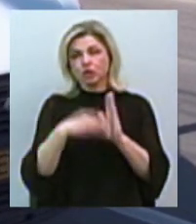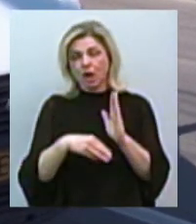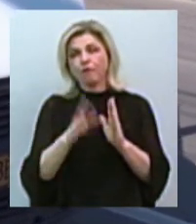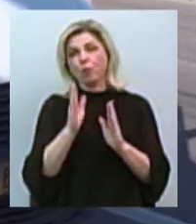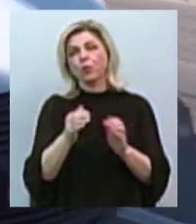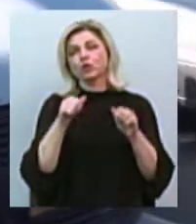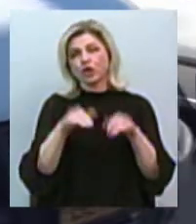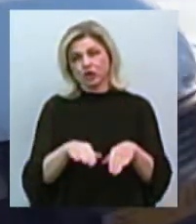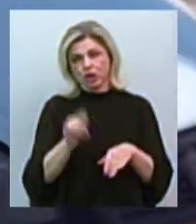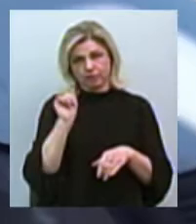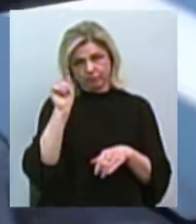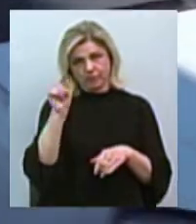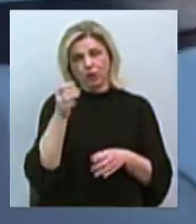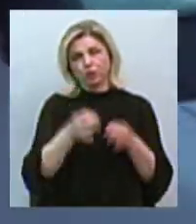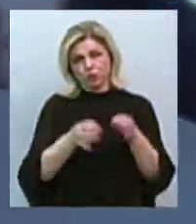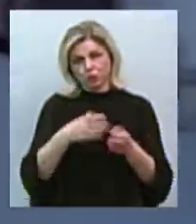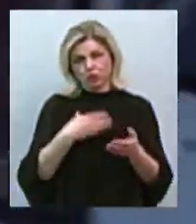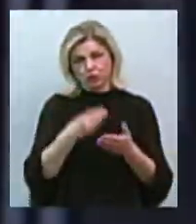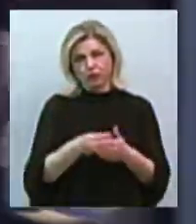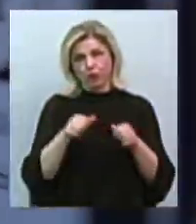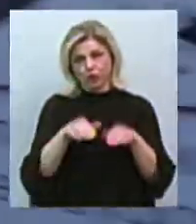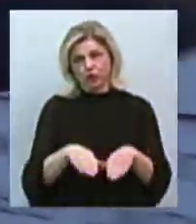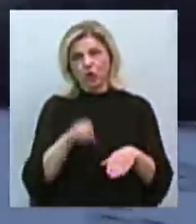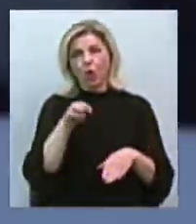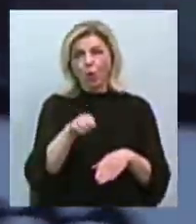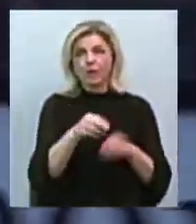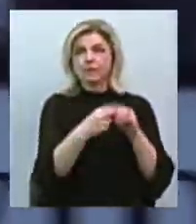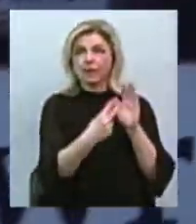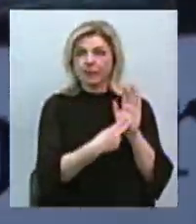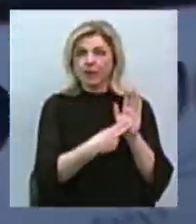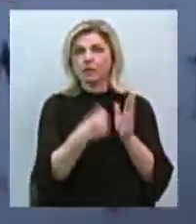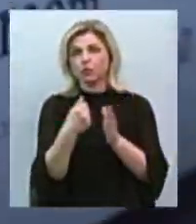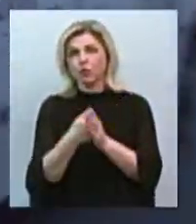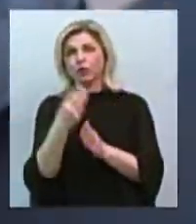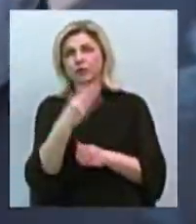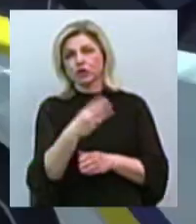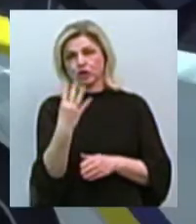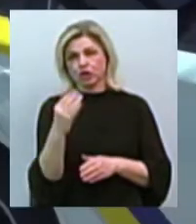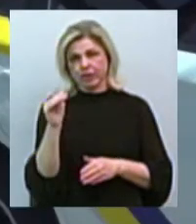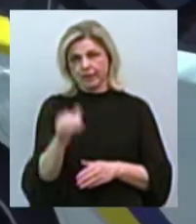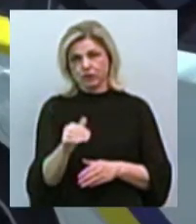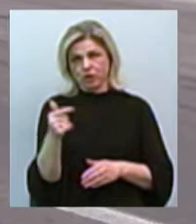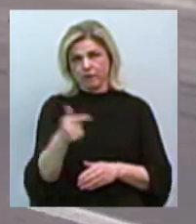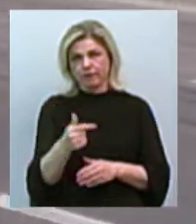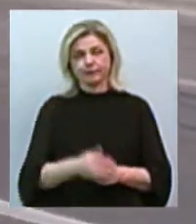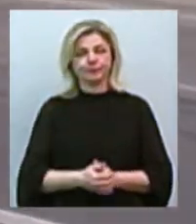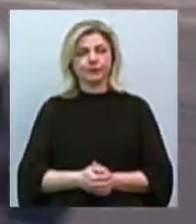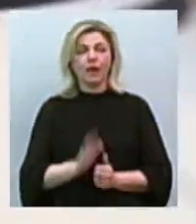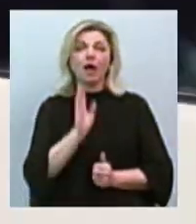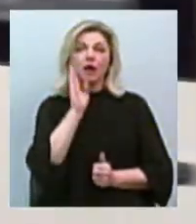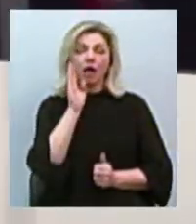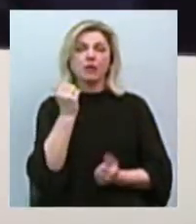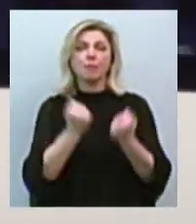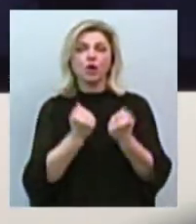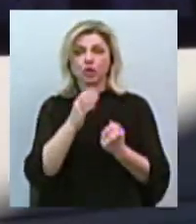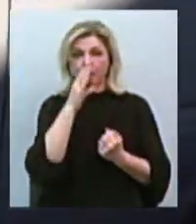вже суд в своєму рішенні, від 17 тисяч до 34 тисяч. Зранку машин на